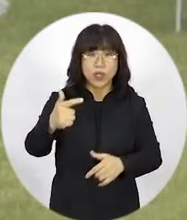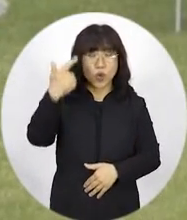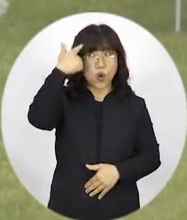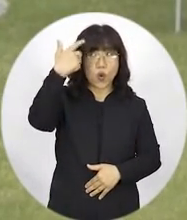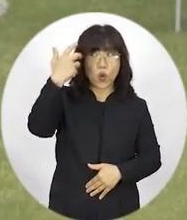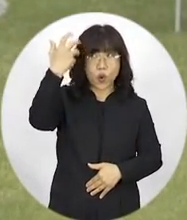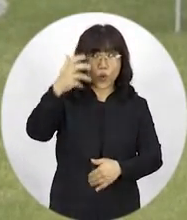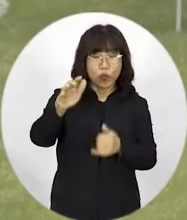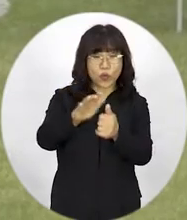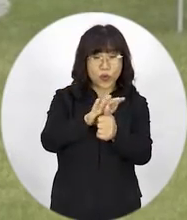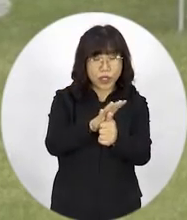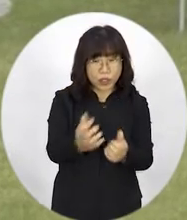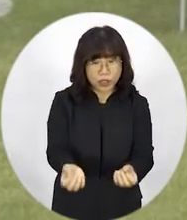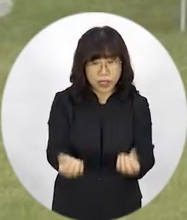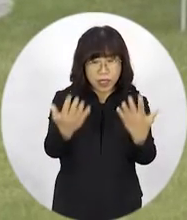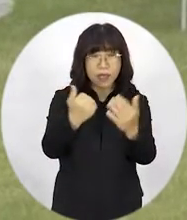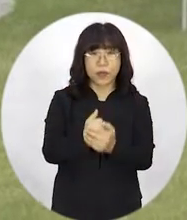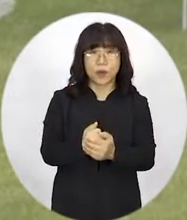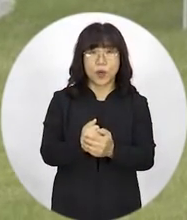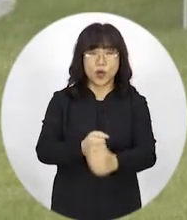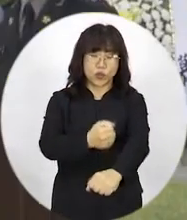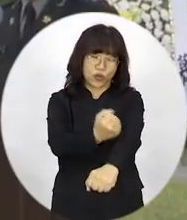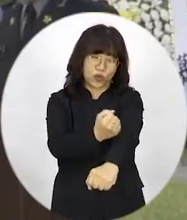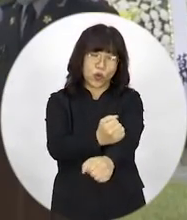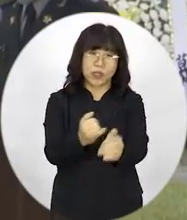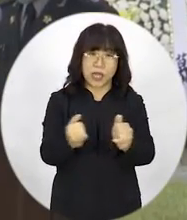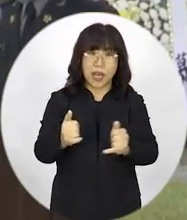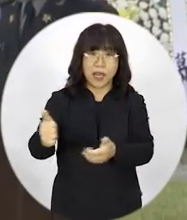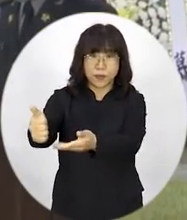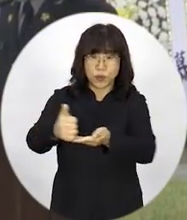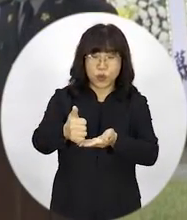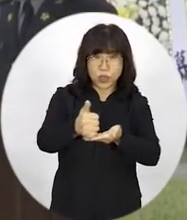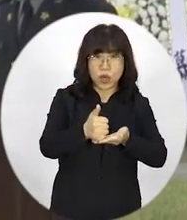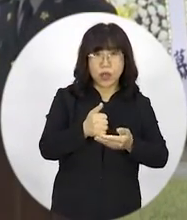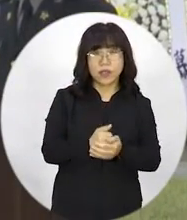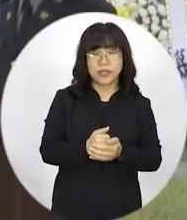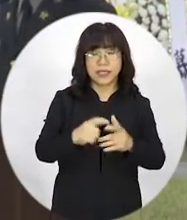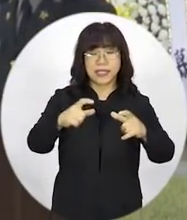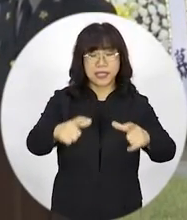이날 충혼 위령제 외에도 보훈 가족 초청 행사를 개최하는 등